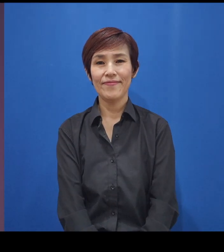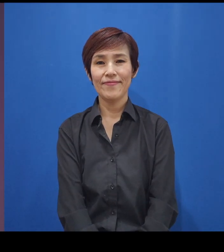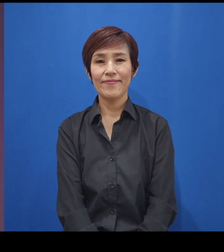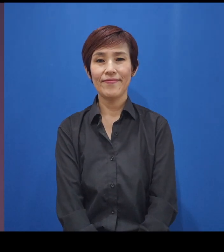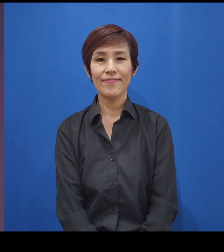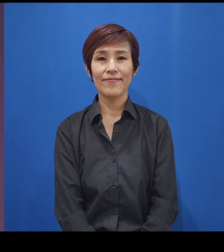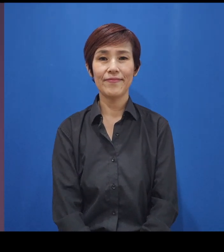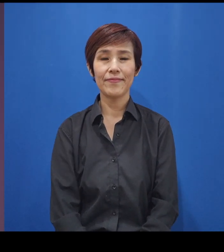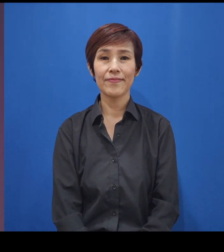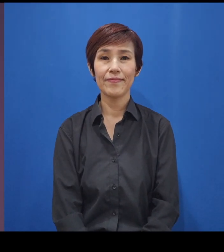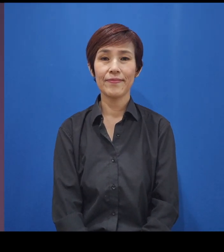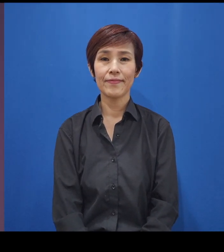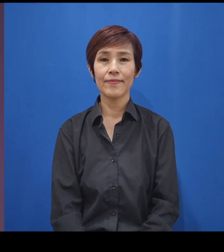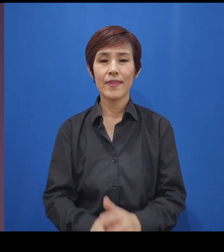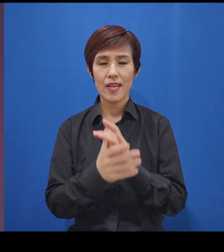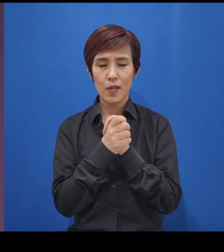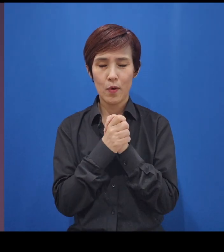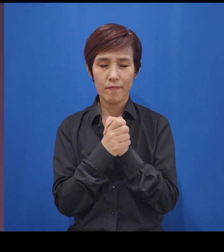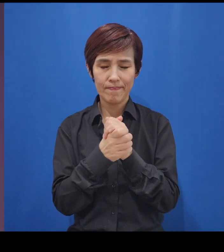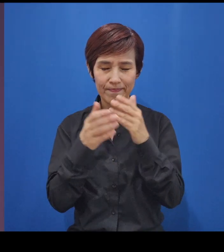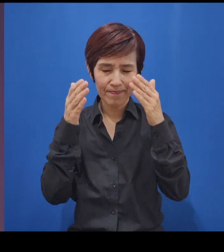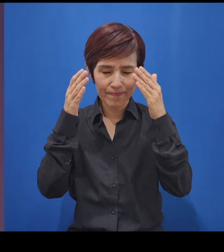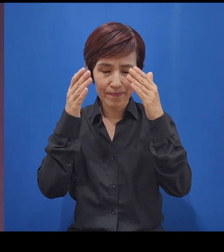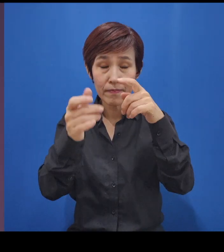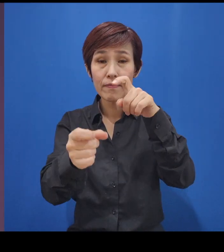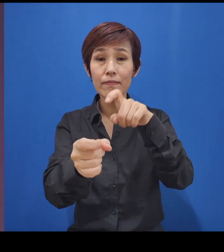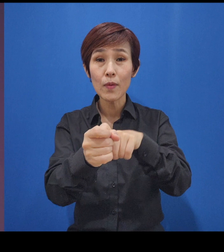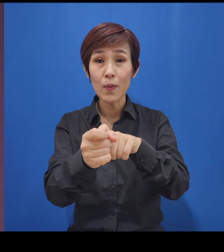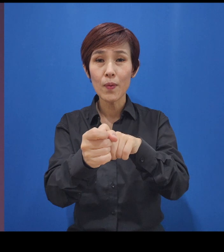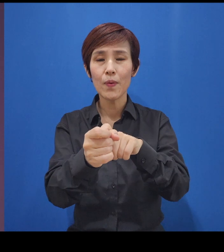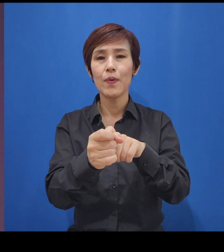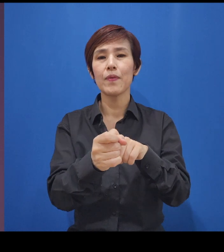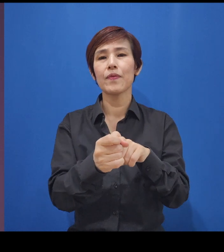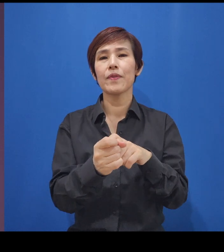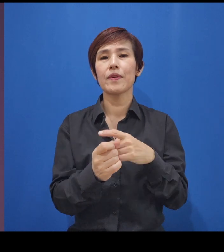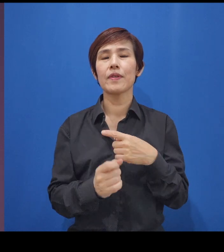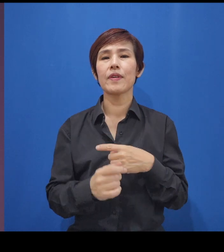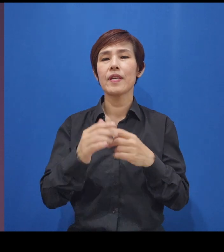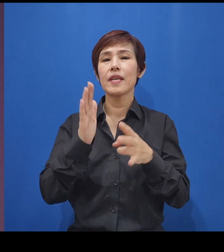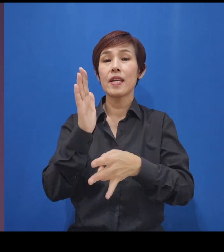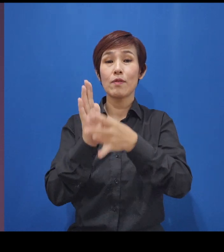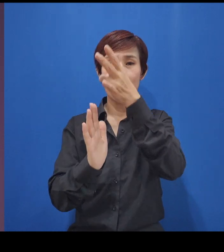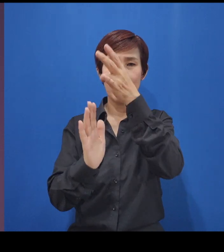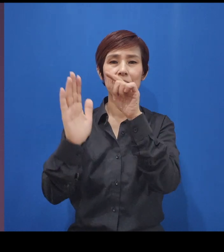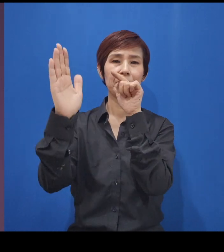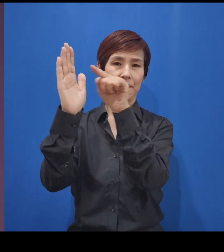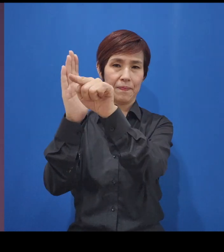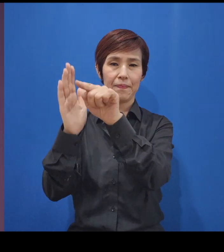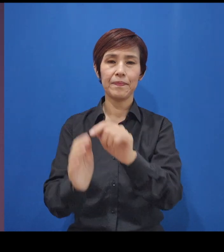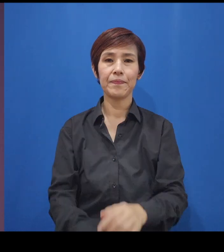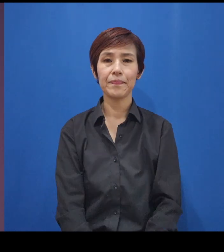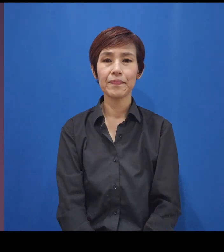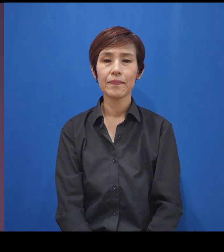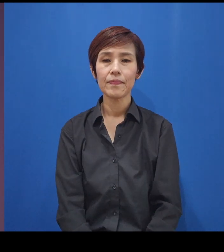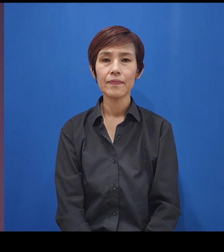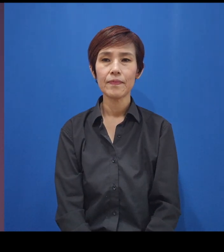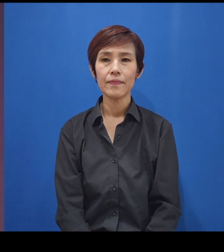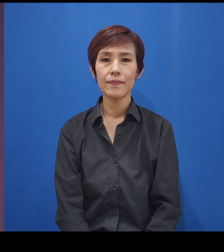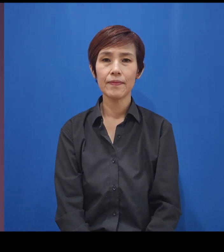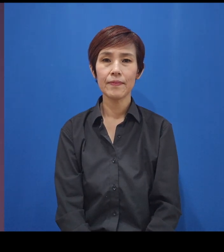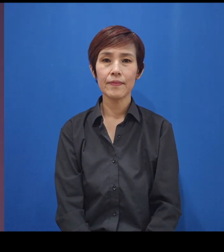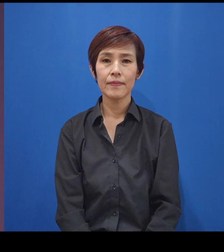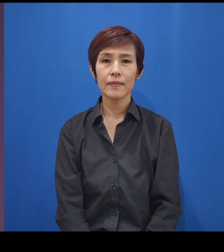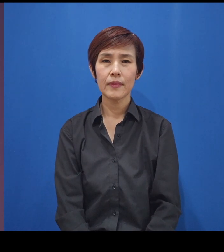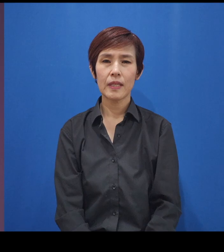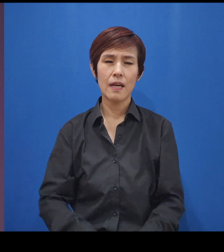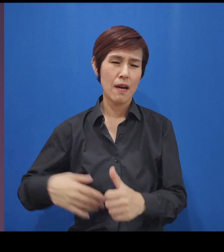좋겠습니다. 그렇게 기도에 힘쓰기 위해 그들은 예루살렘으로 들어가게 되었습니다. 그리고